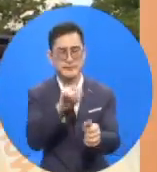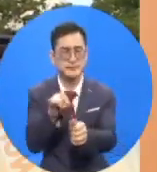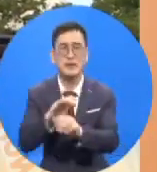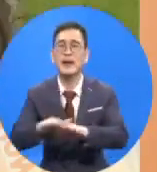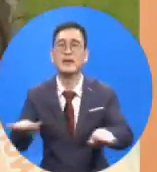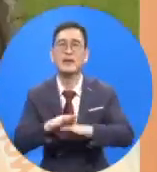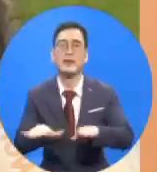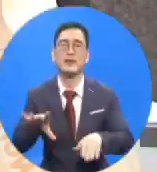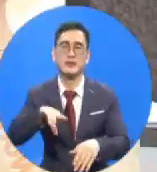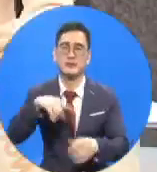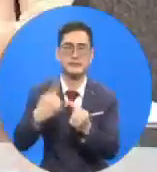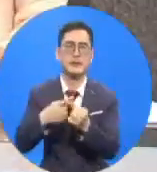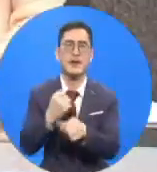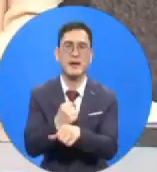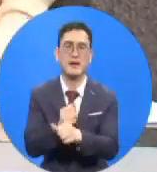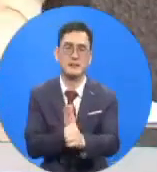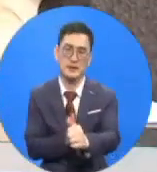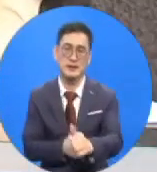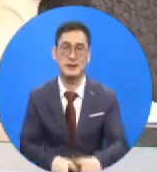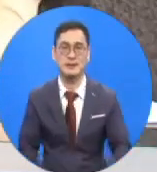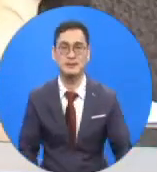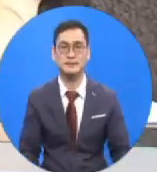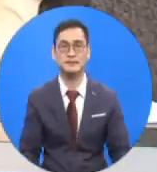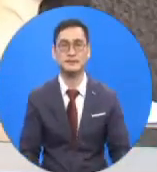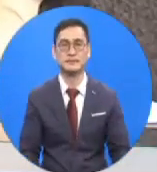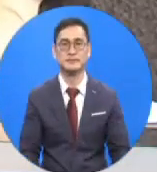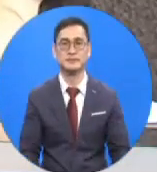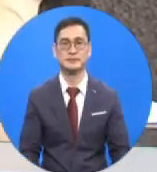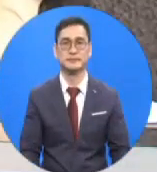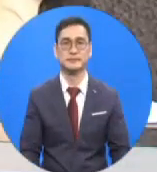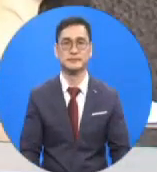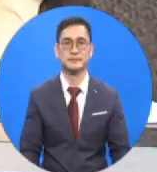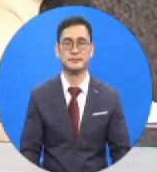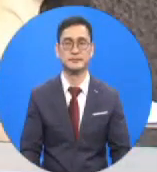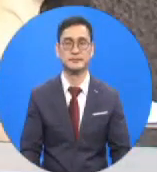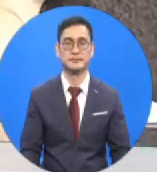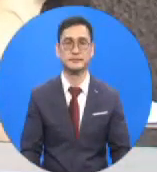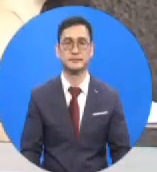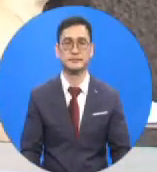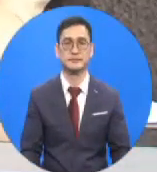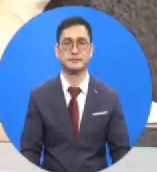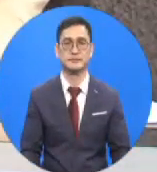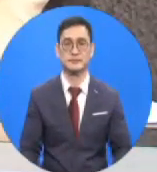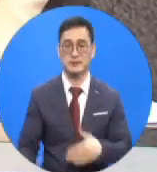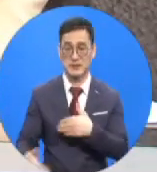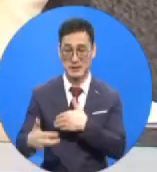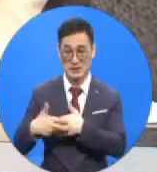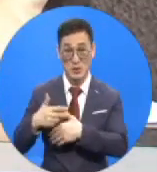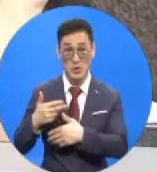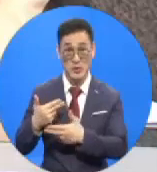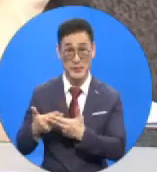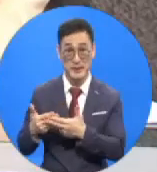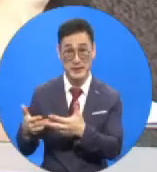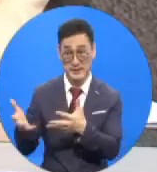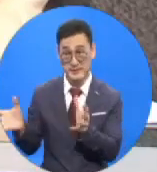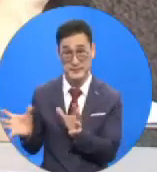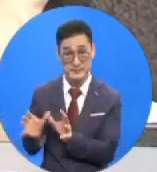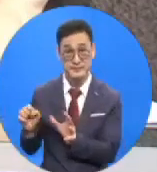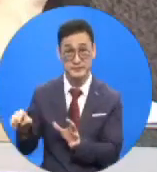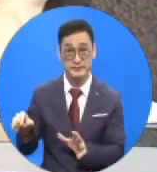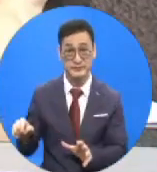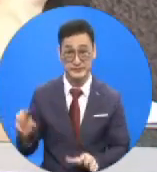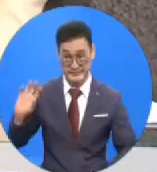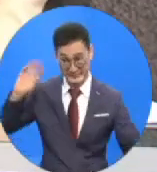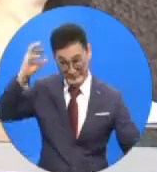싶습니다 예 업황 농어 께서 경험 된 쪼개진 다 이렇게 그랬는데 그리고 집단행동에 엮어 는 0 피파 몫을 좀 더